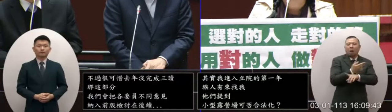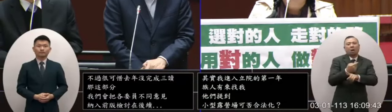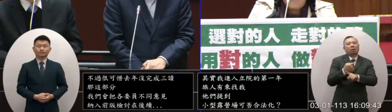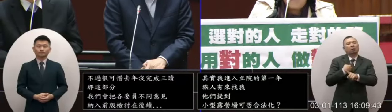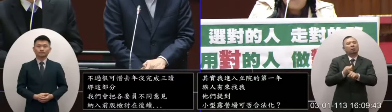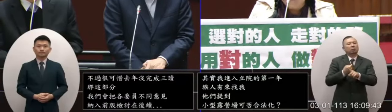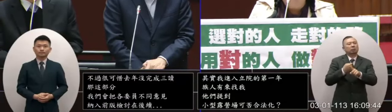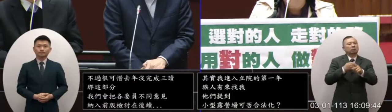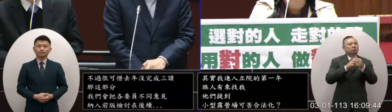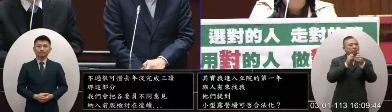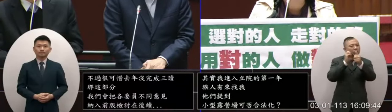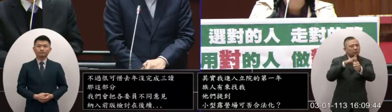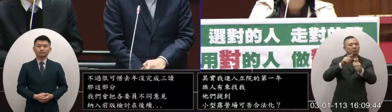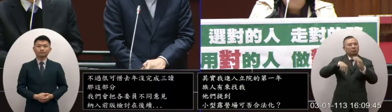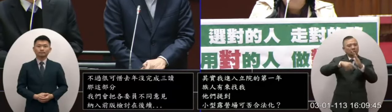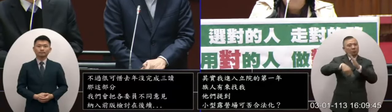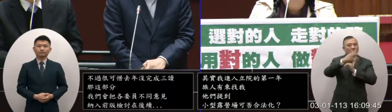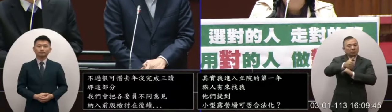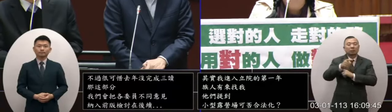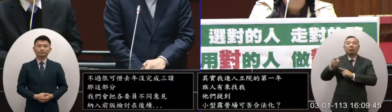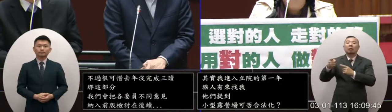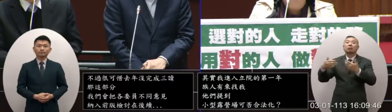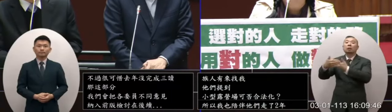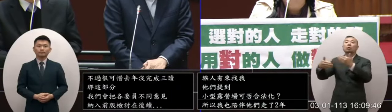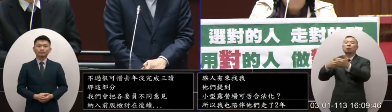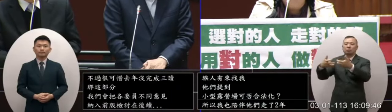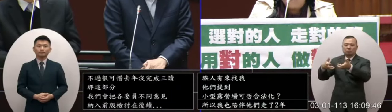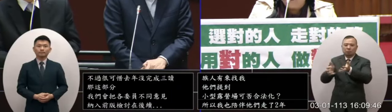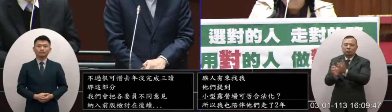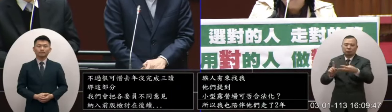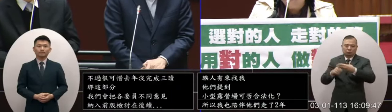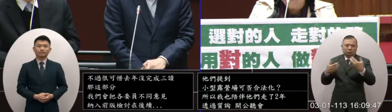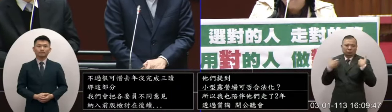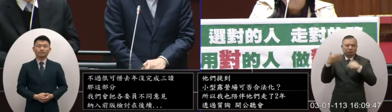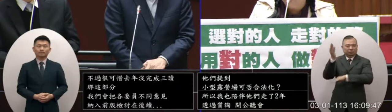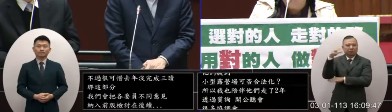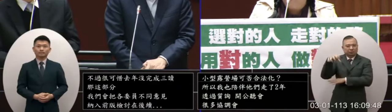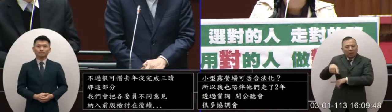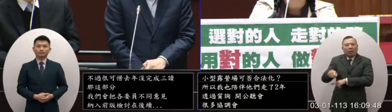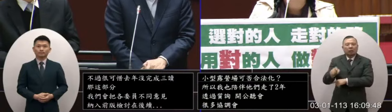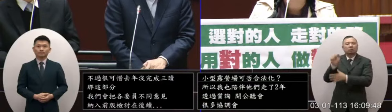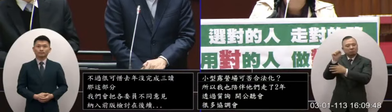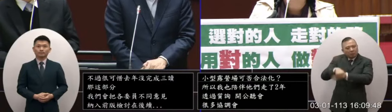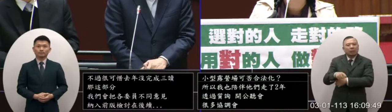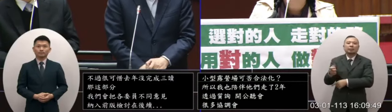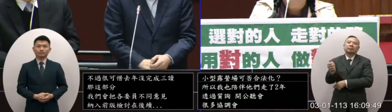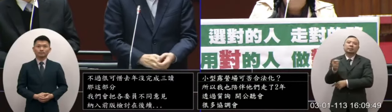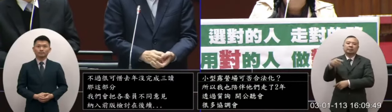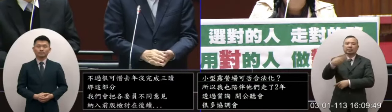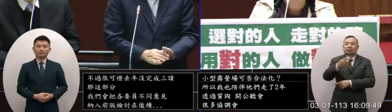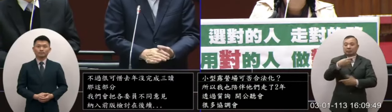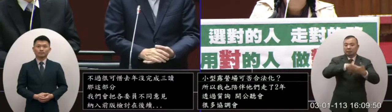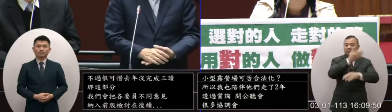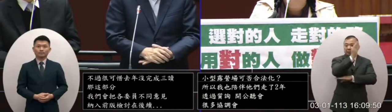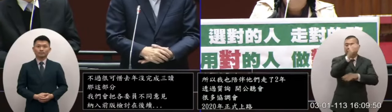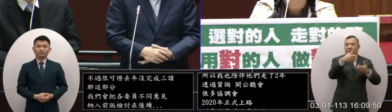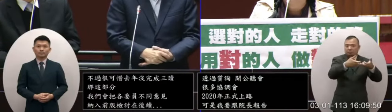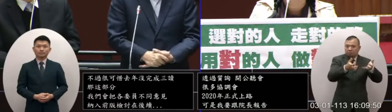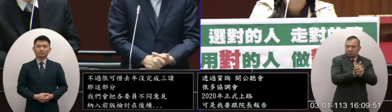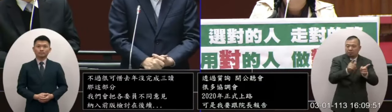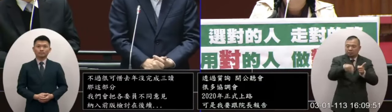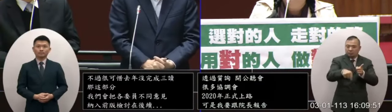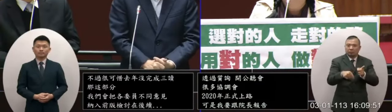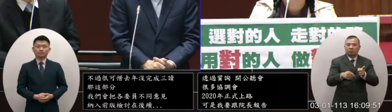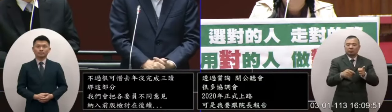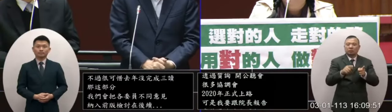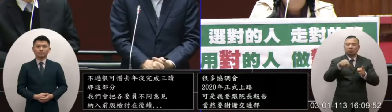哈，当然我要谢谢交通部愿意成为主管机关，也要谢谢内政部哈，愿意去修改非都土地管制